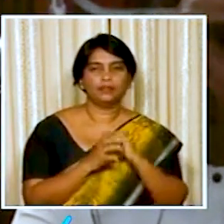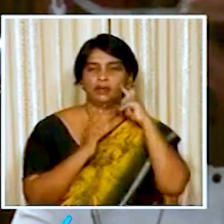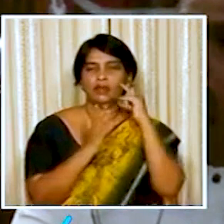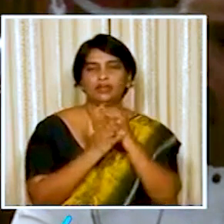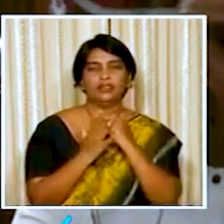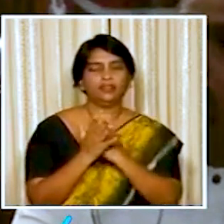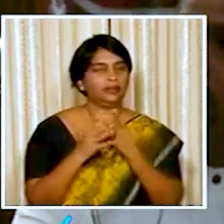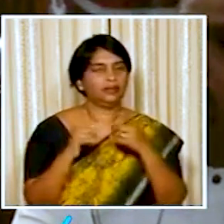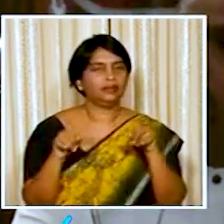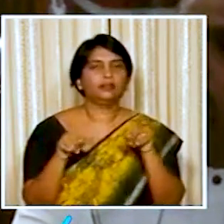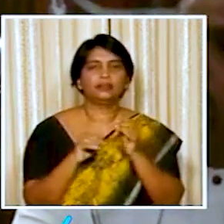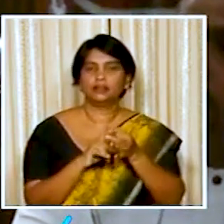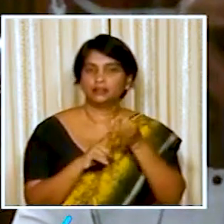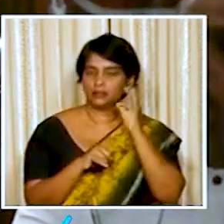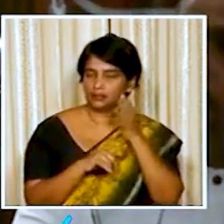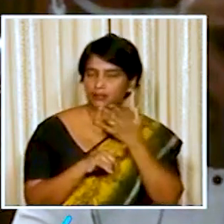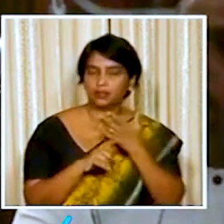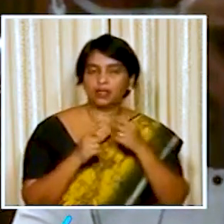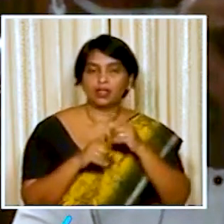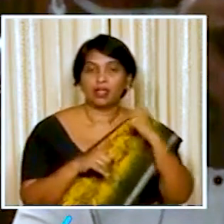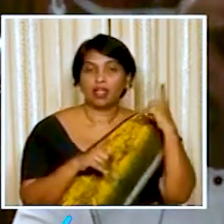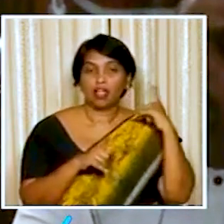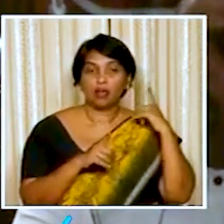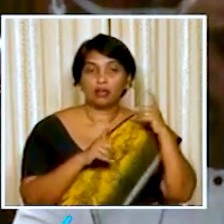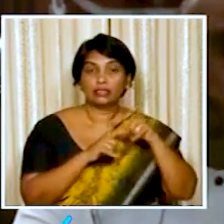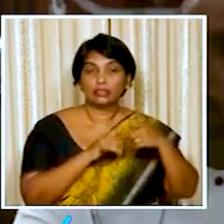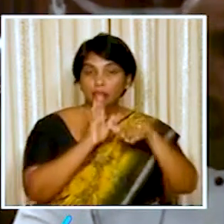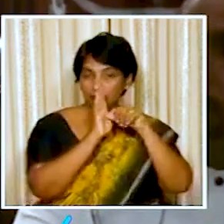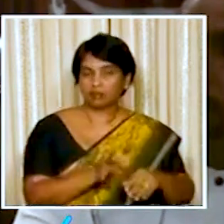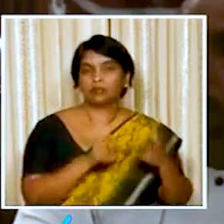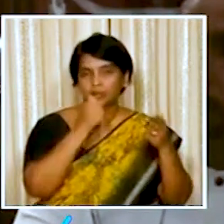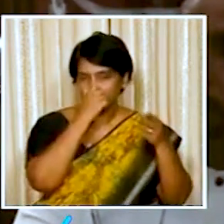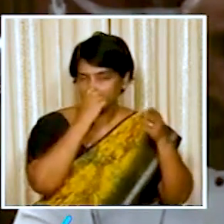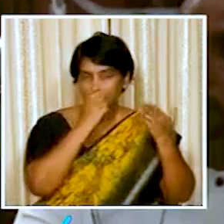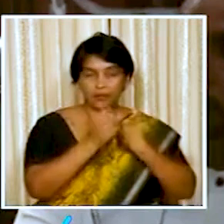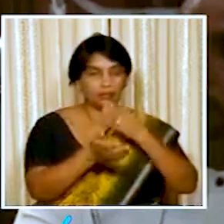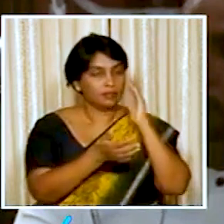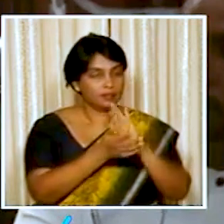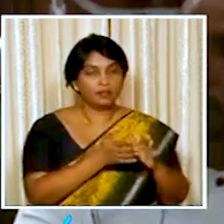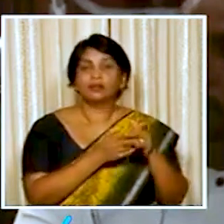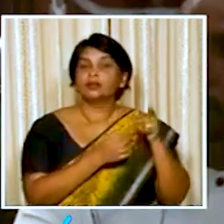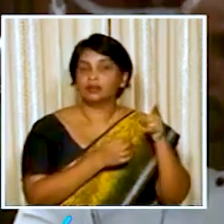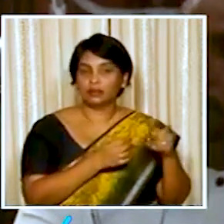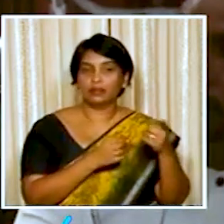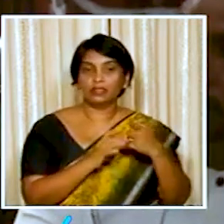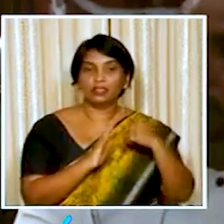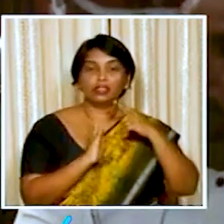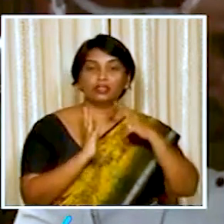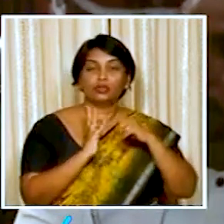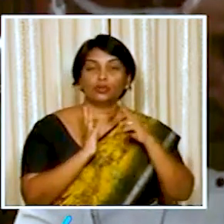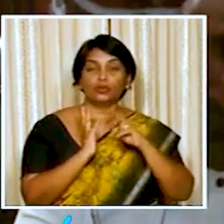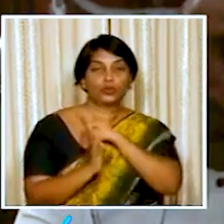ජනාධිපතිතුමා ඒ කාලේ රණවීරවන්ට විරුද්ධයිනේ රණවීරව පාවා දෙන්න කියලා කතා කරපු කෙරානේ එතුමා බේරගන්න AI බේරගන්න අපිට ජිනීවා යන්න ඕනේ